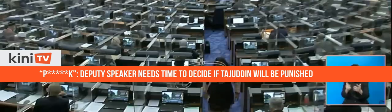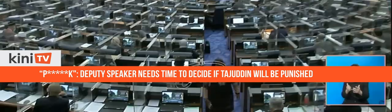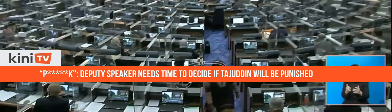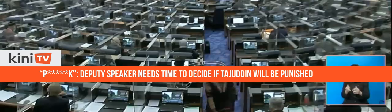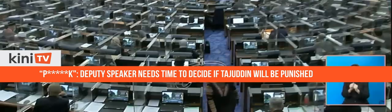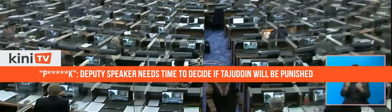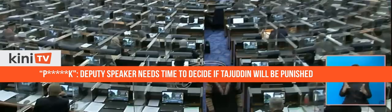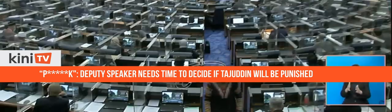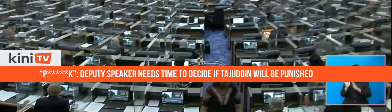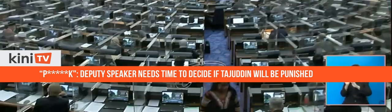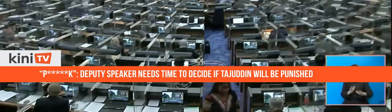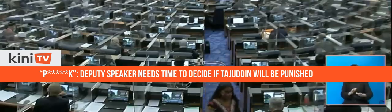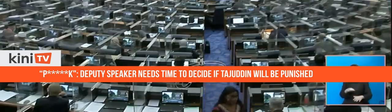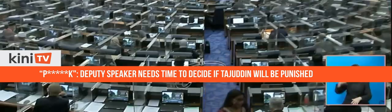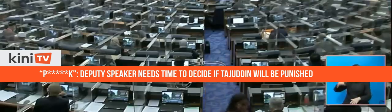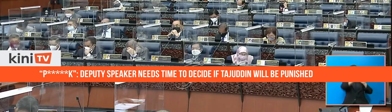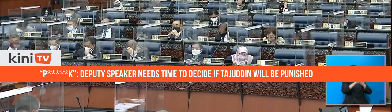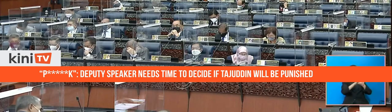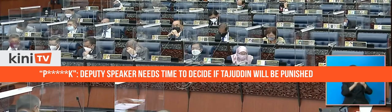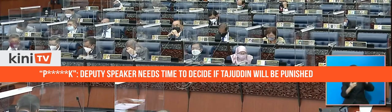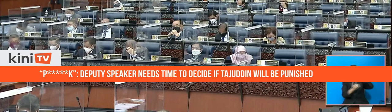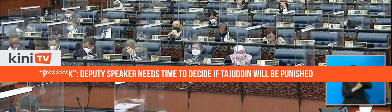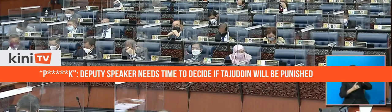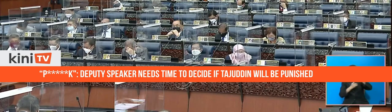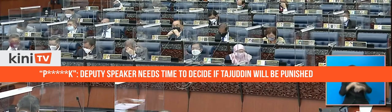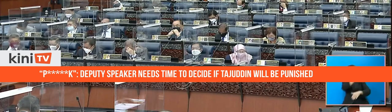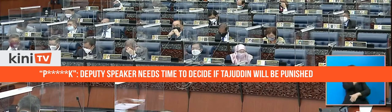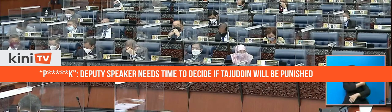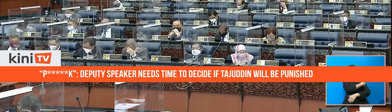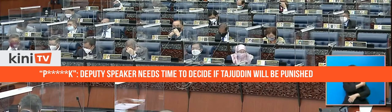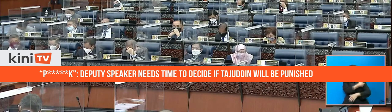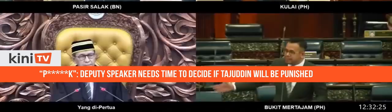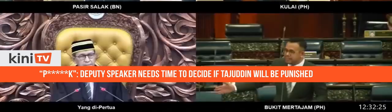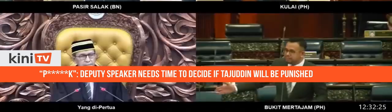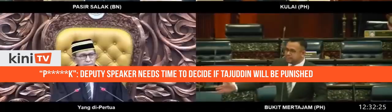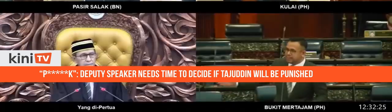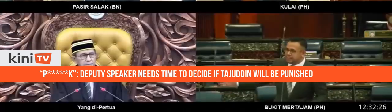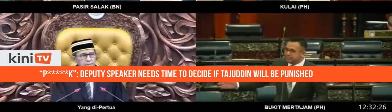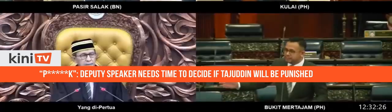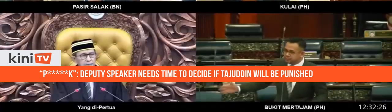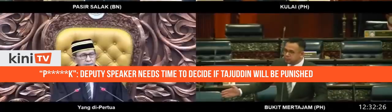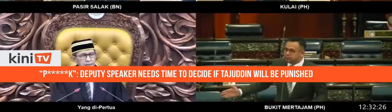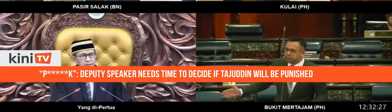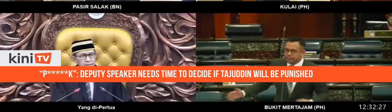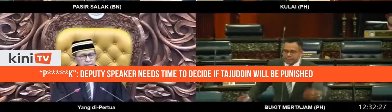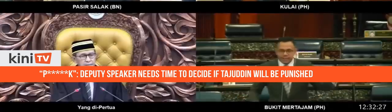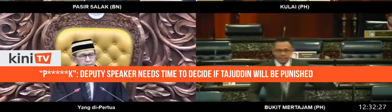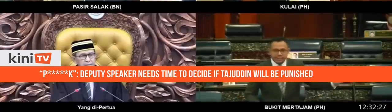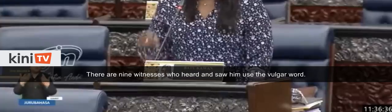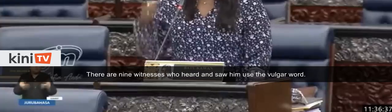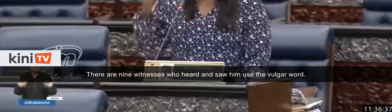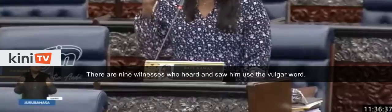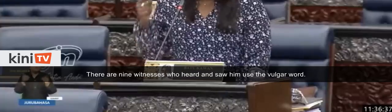lower house last Wednesday. Kasthuri was one of several opposition MPs who felt Tajuddin used an inappropriate remark in the lower